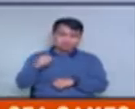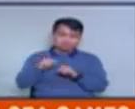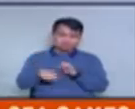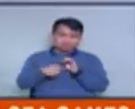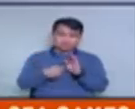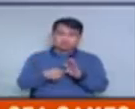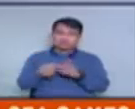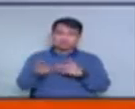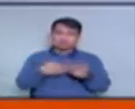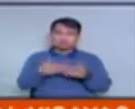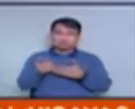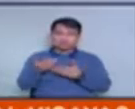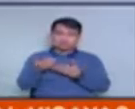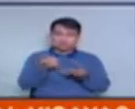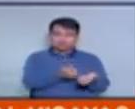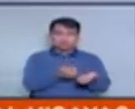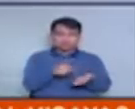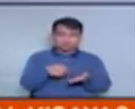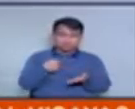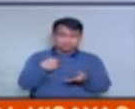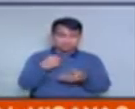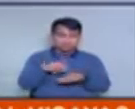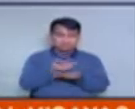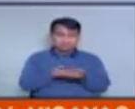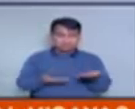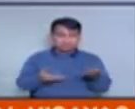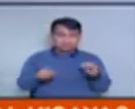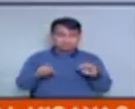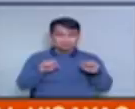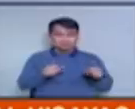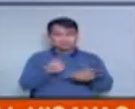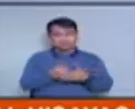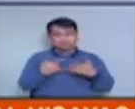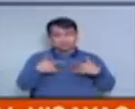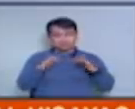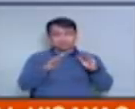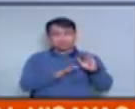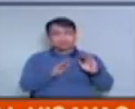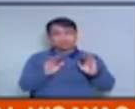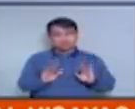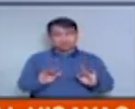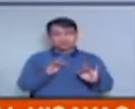And then, kung ano po maitulong ko para sa mga bata. Ano po? Pinansyal. Para mapagaan-gaan naman po